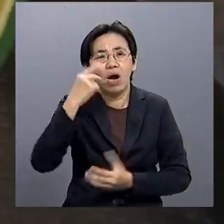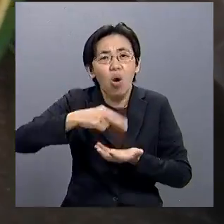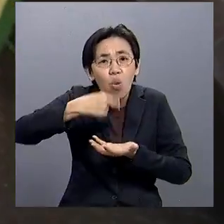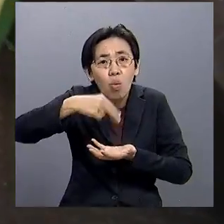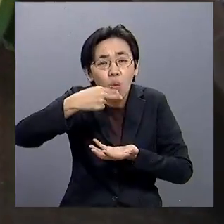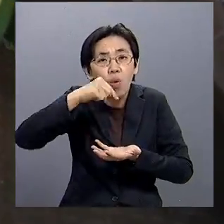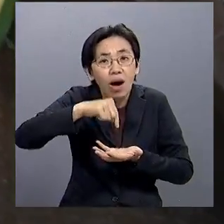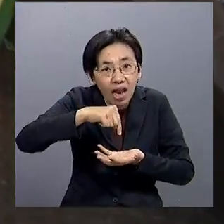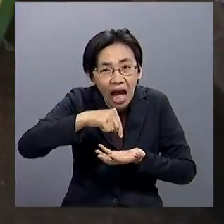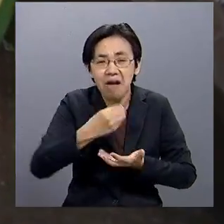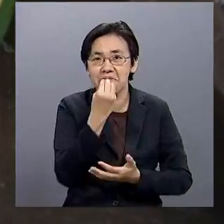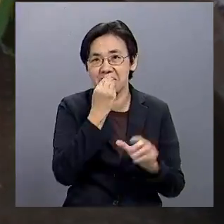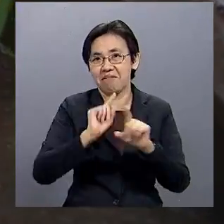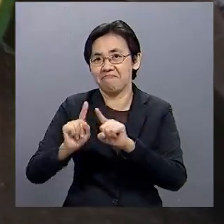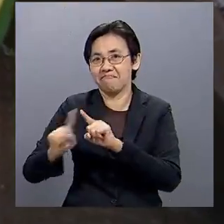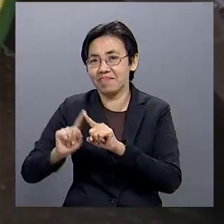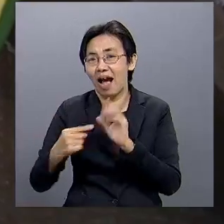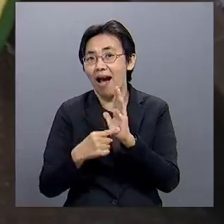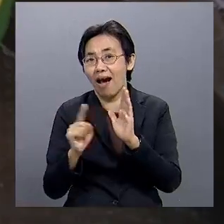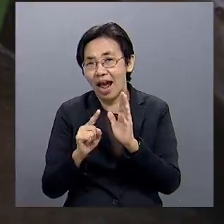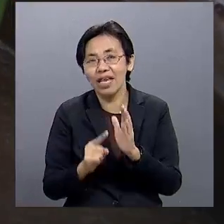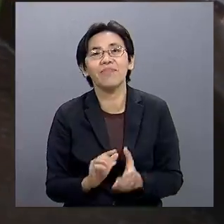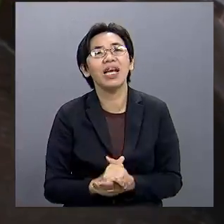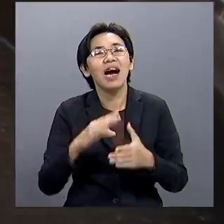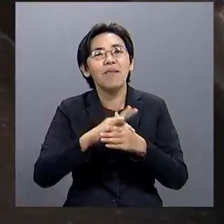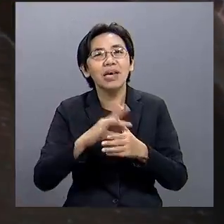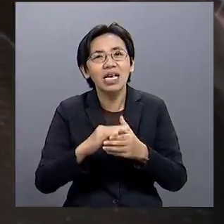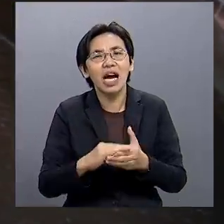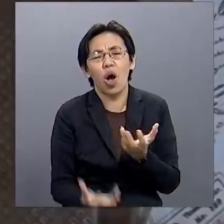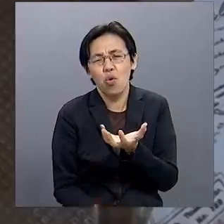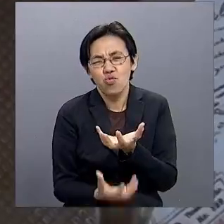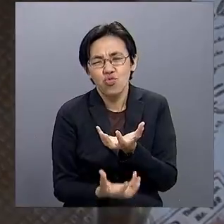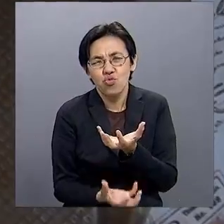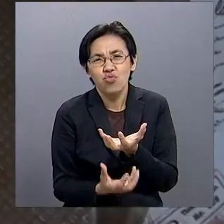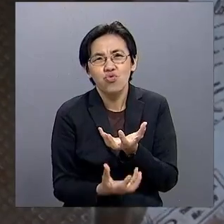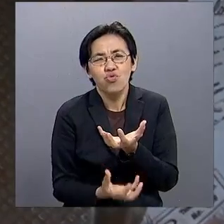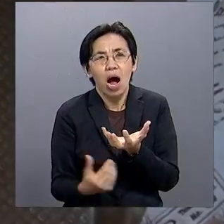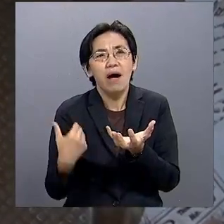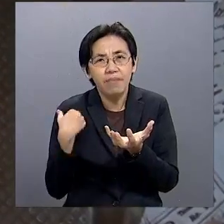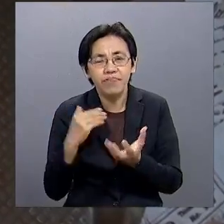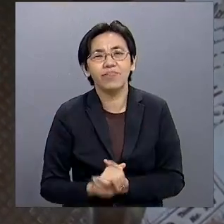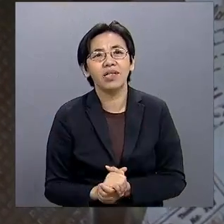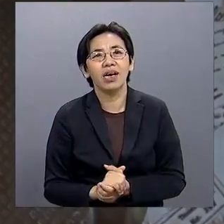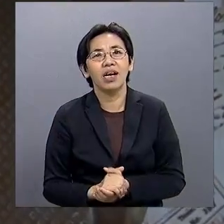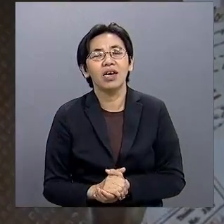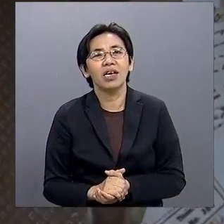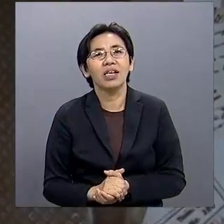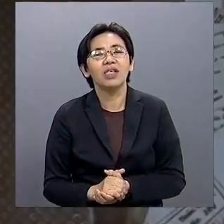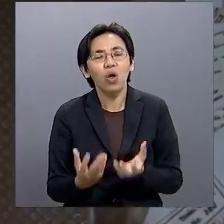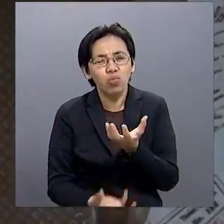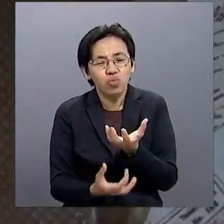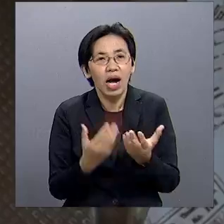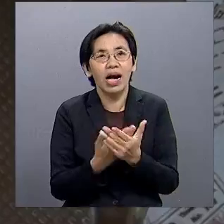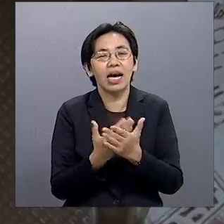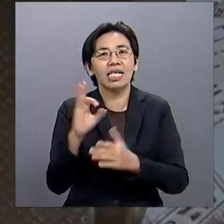นูนะครับไม่ว่าจะเป็นเนื้อตุ๋นหม้อไฟอันนี้ก็ราคาปกติละตุ๋นหม้อหนึ่งก็สัก99บาทก๋วยจั๊บก็